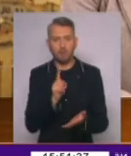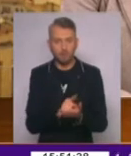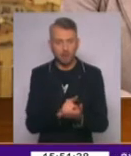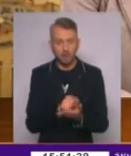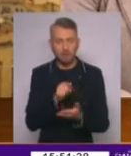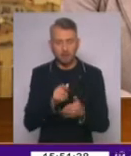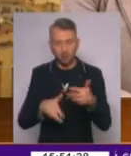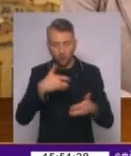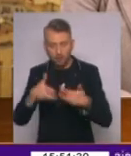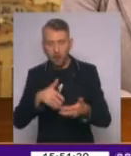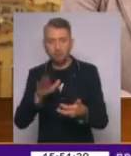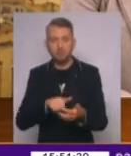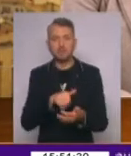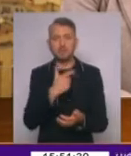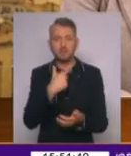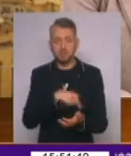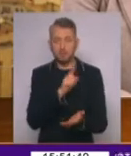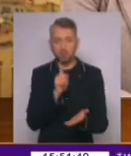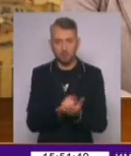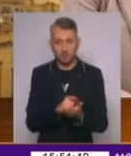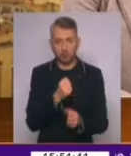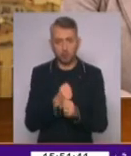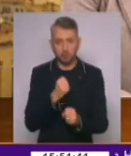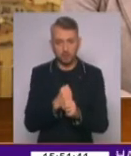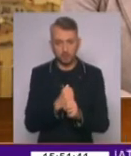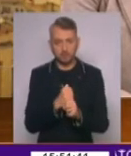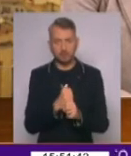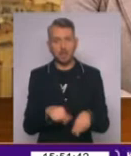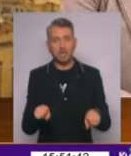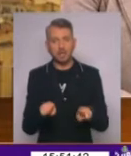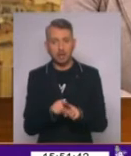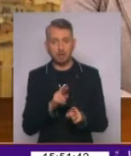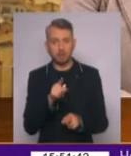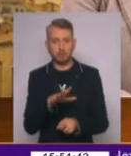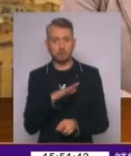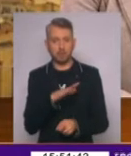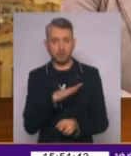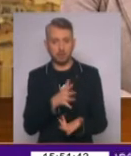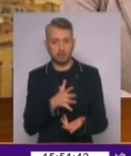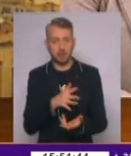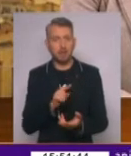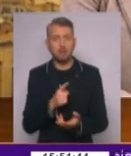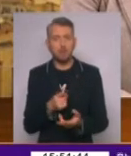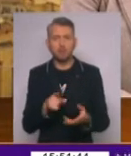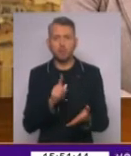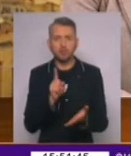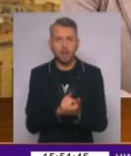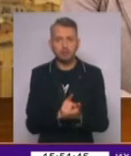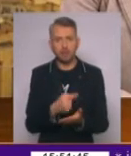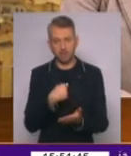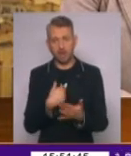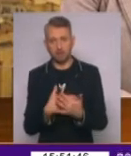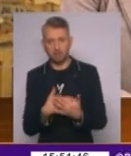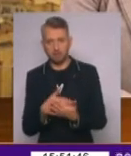повинні обов'язково це зробити такі, як вони були. Чому повинні, от я,